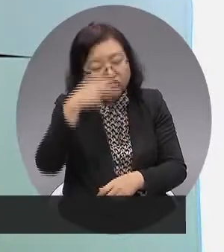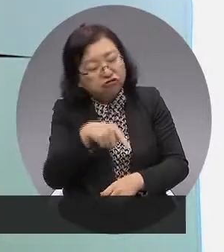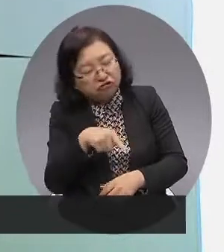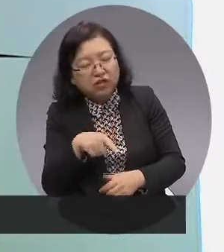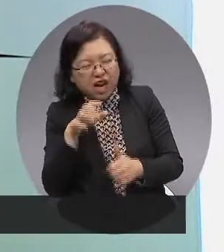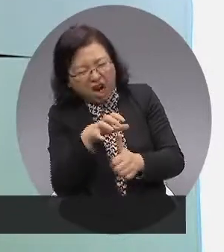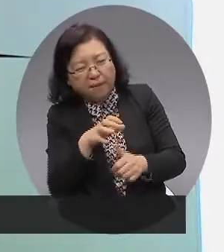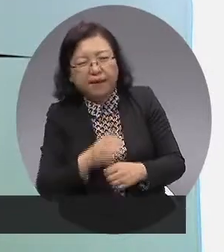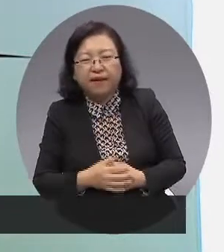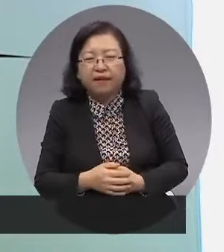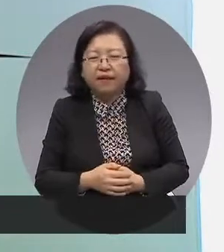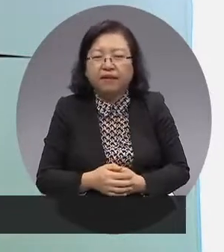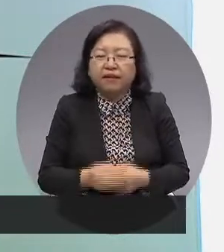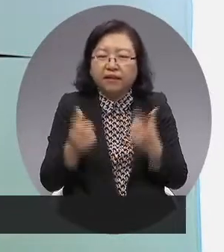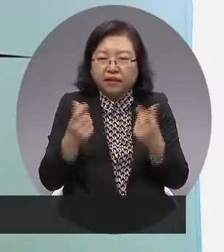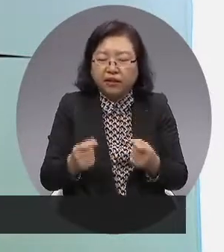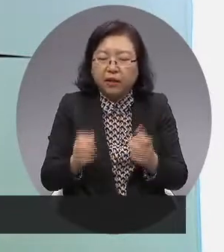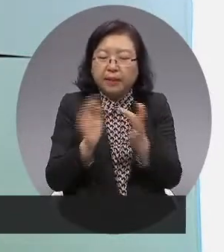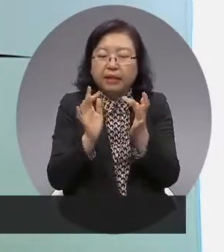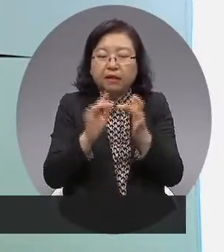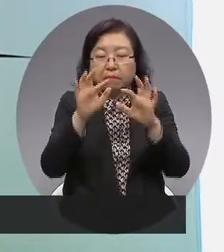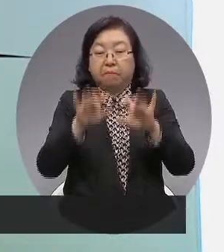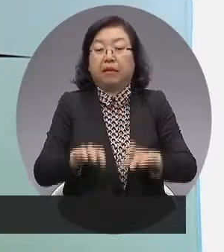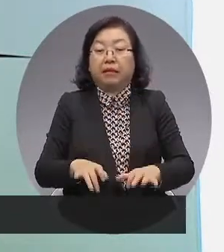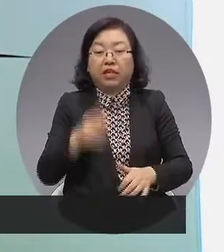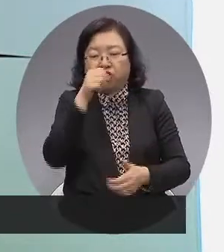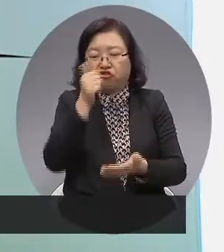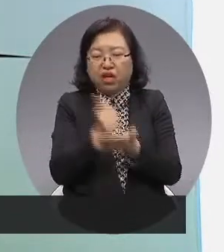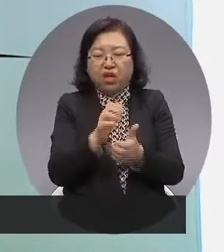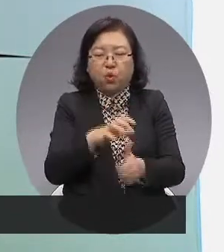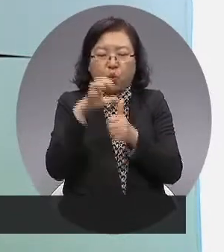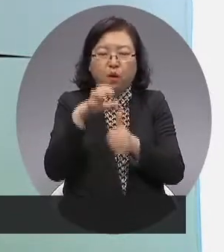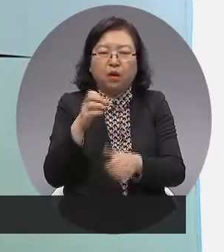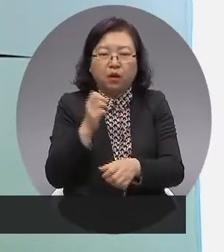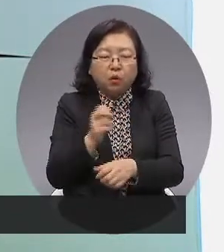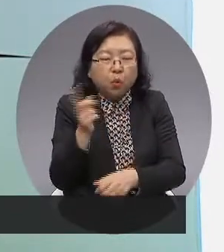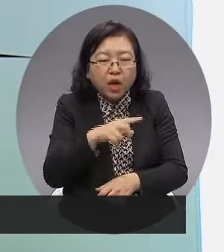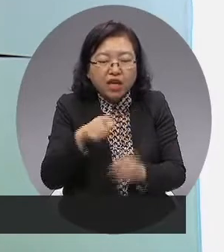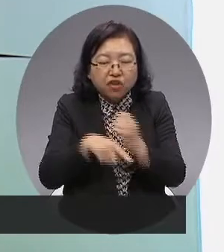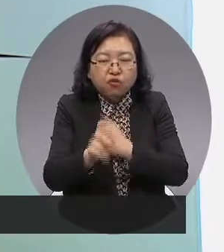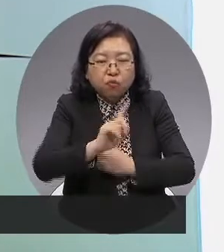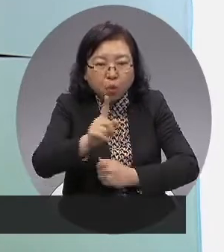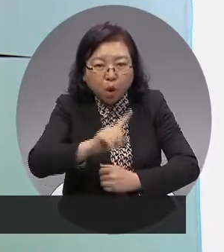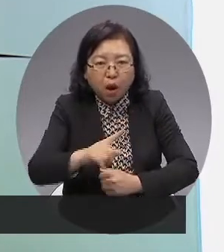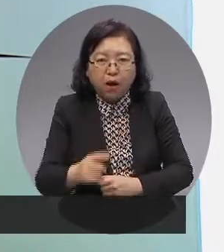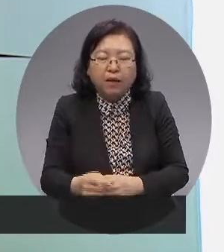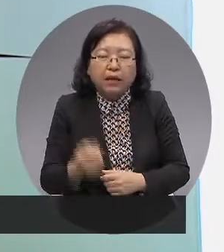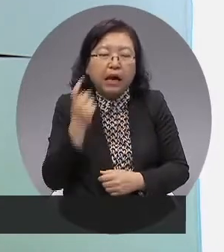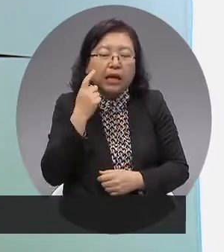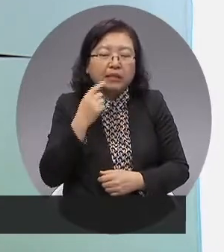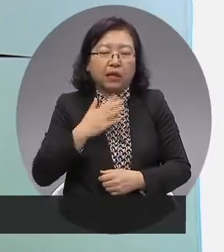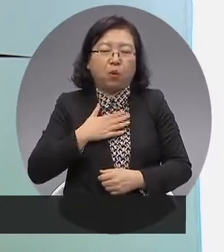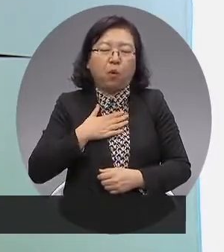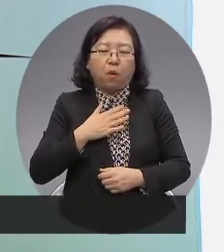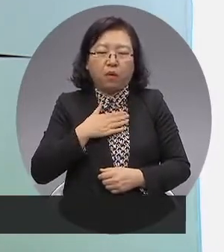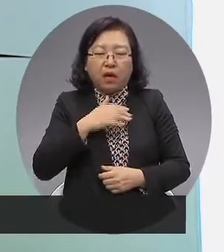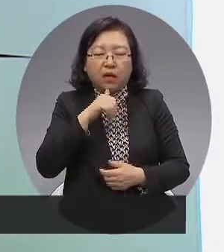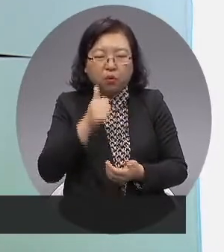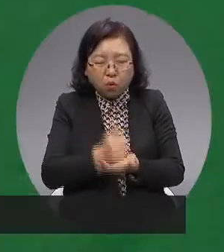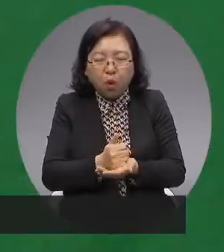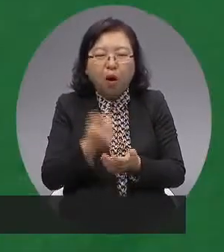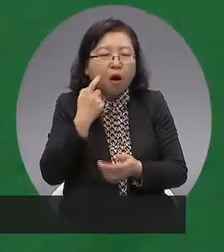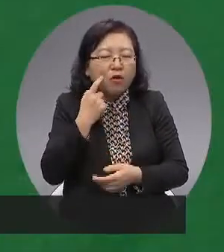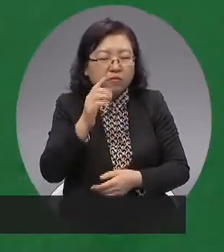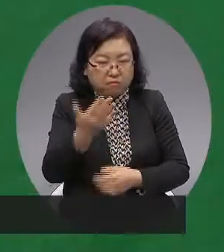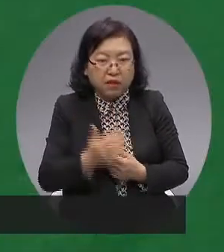랜덤 채팅 앱이 범죄 수단으로 악용되고 있는 건 마음만 먹으면 자신의 신분을 속일 수 있기 때문입니다. 제가 랜덤 채팅 앱에